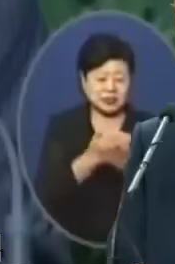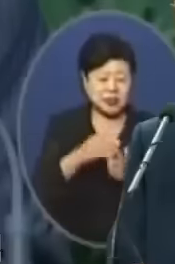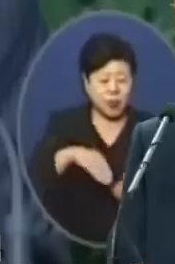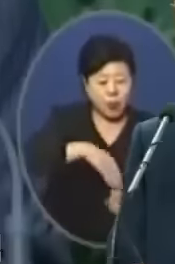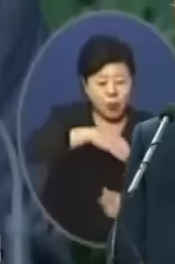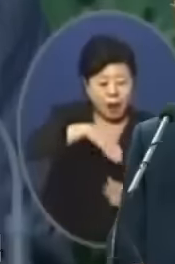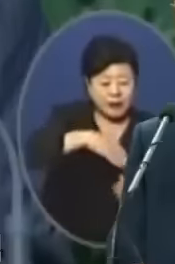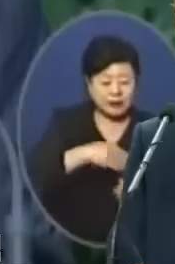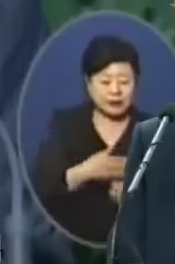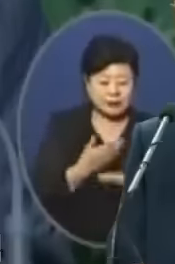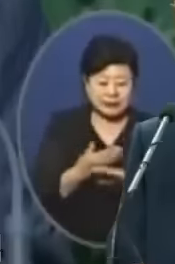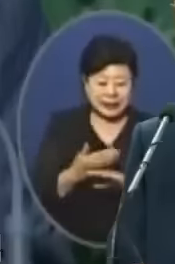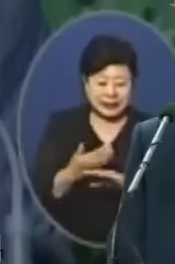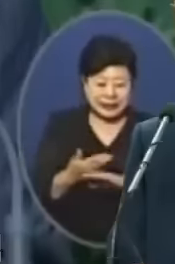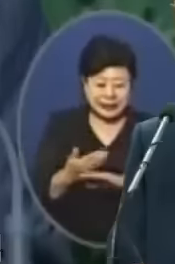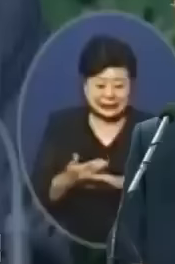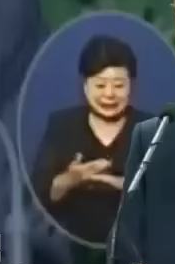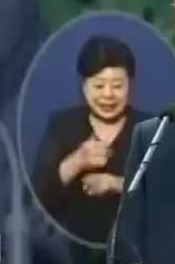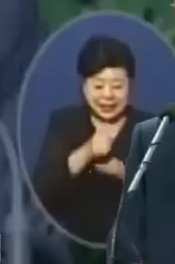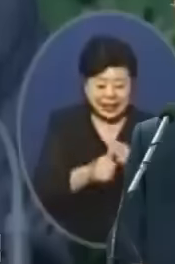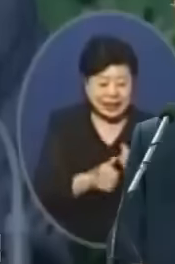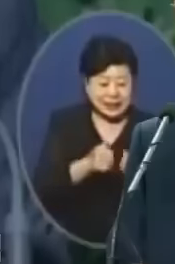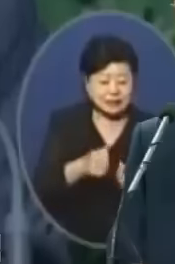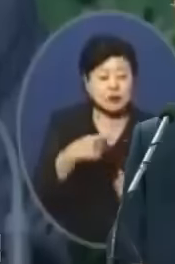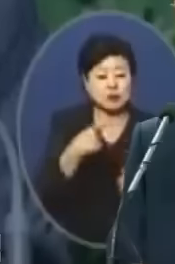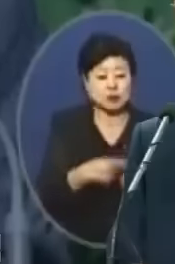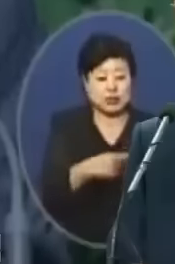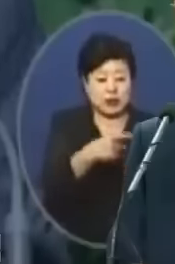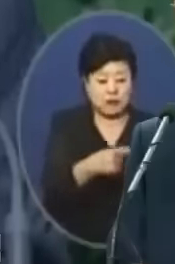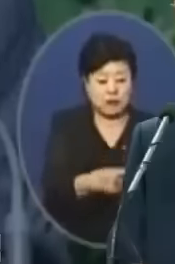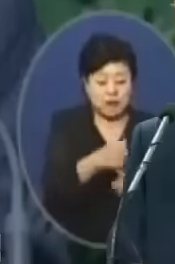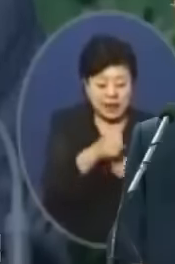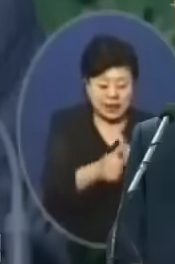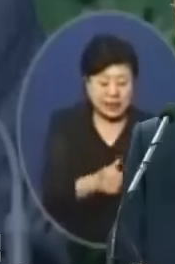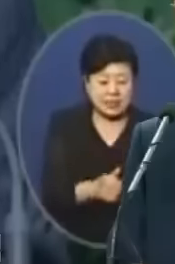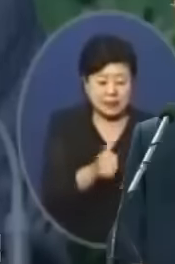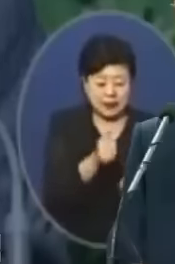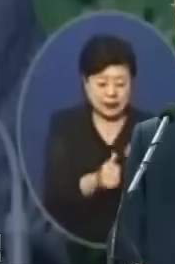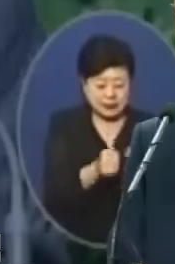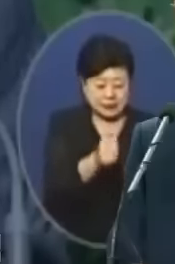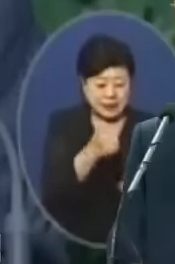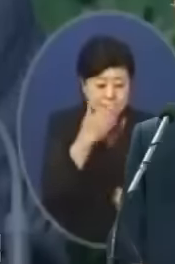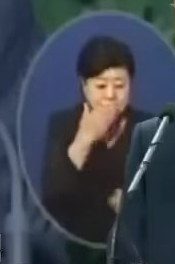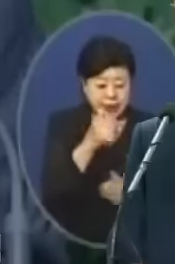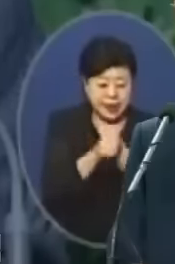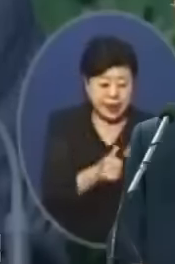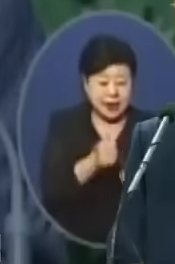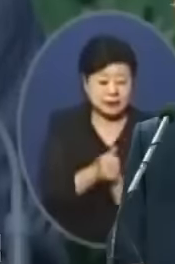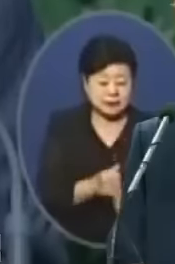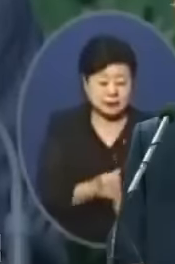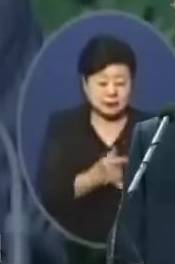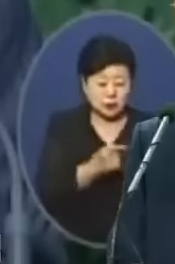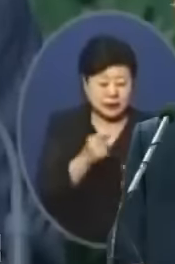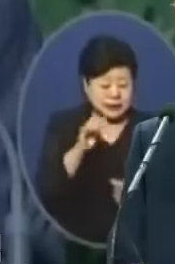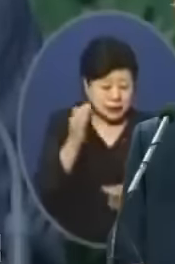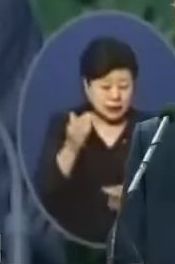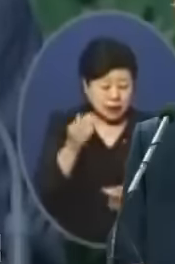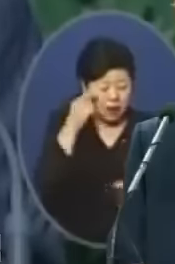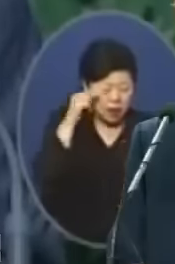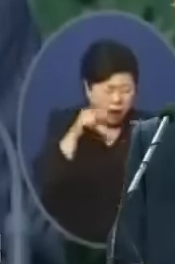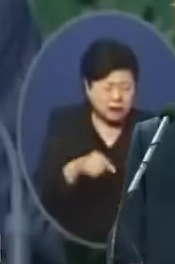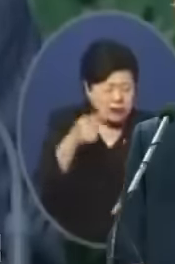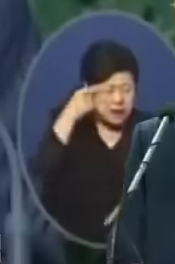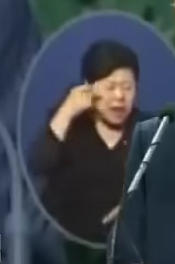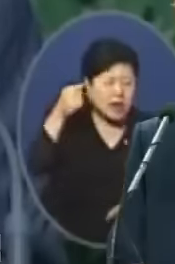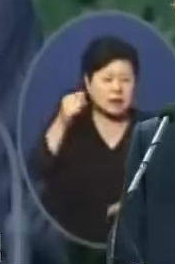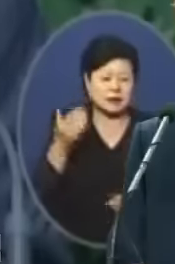환경이 달라졌다고 해서 하나님을 무시하고 하나님과 경쟁할 수 있고 하나님처럼 될 수 있다고 어리석은 생각을